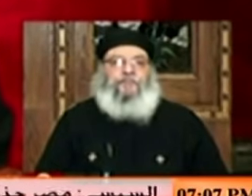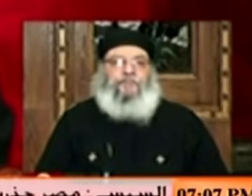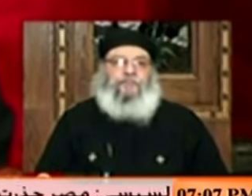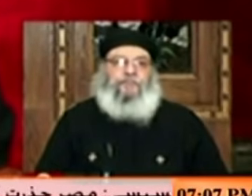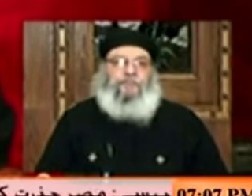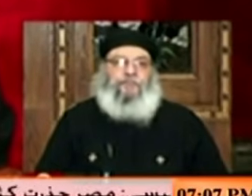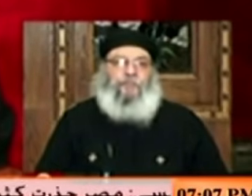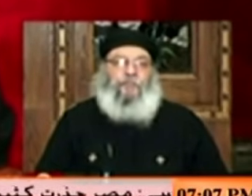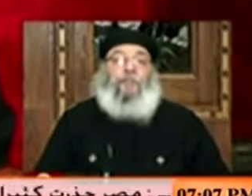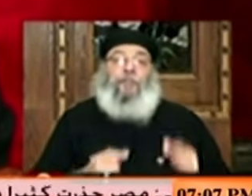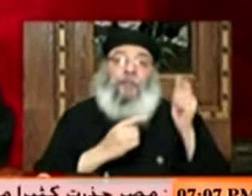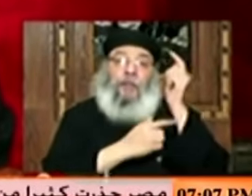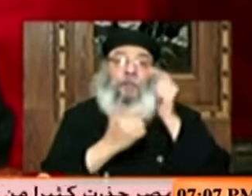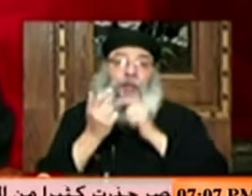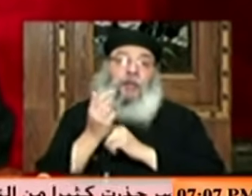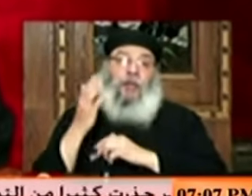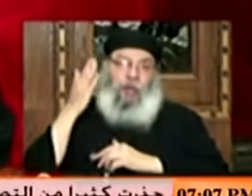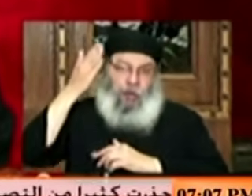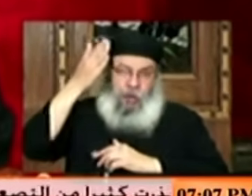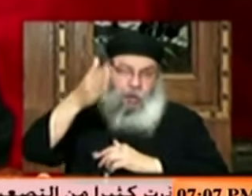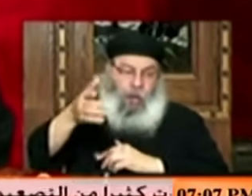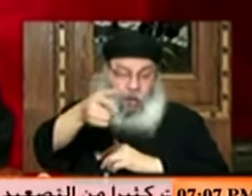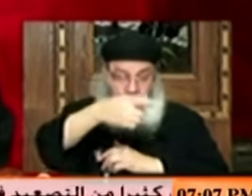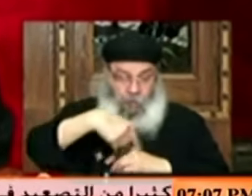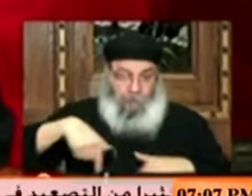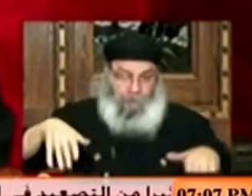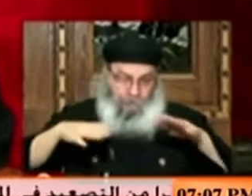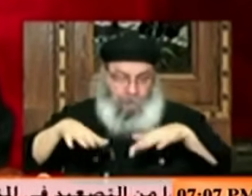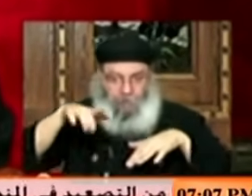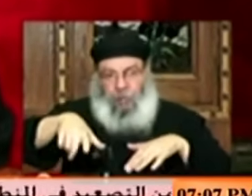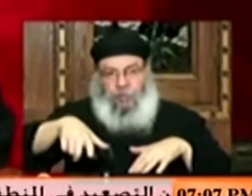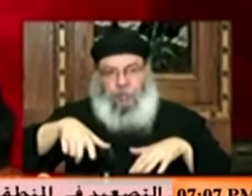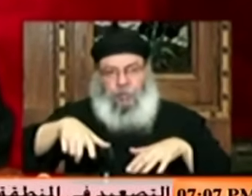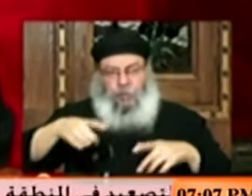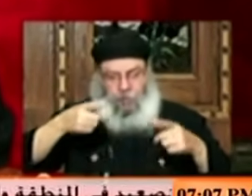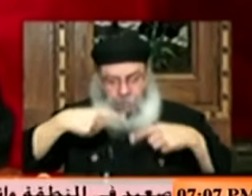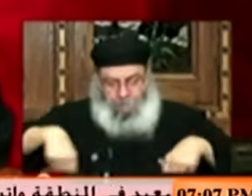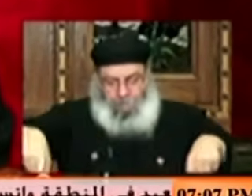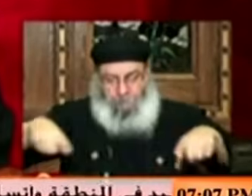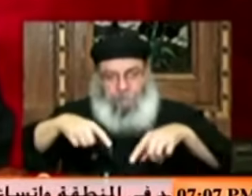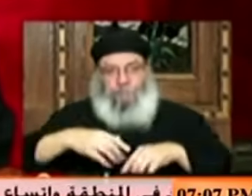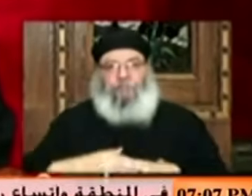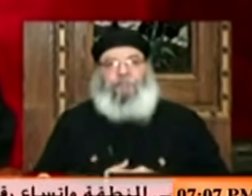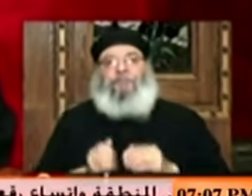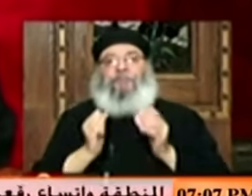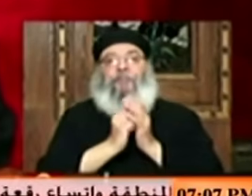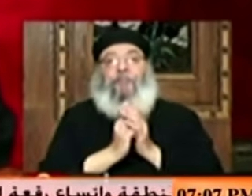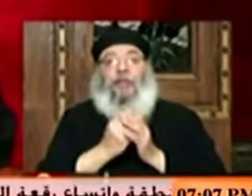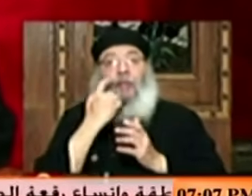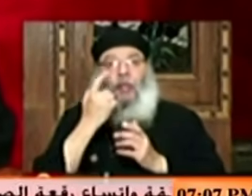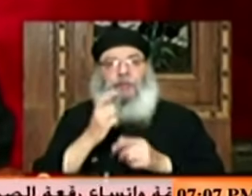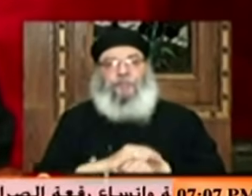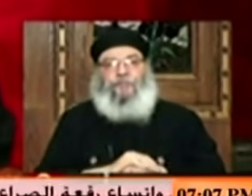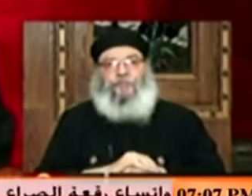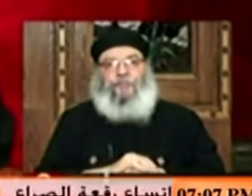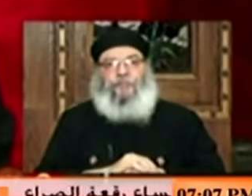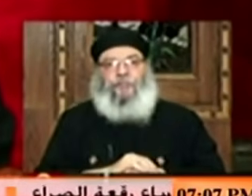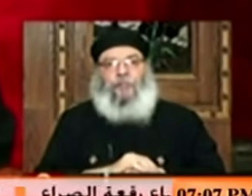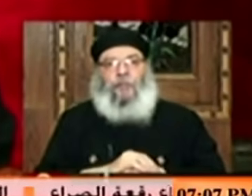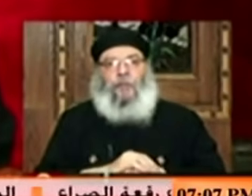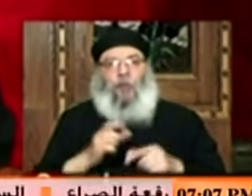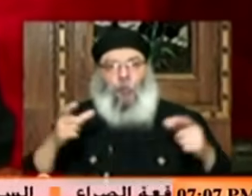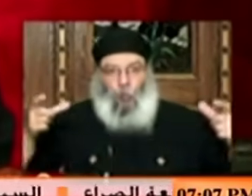الشيطان المسيح راح للبحيره اللي هي بيت بركه بيت حاسده وراح في وسط